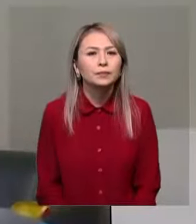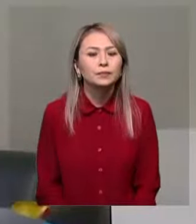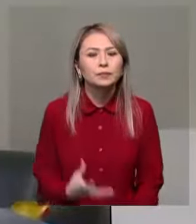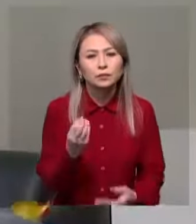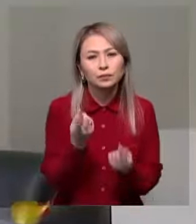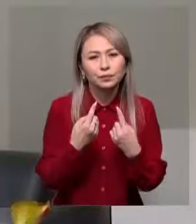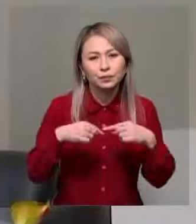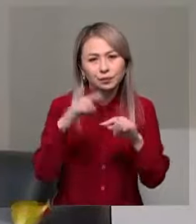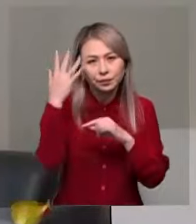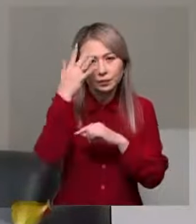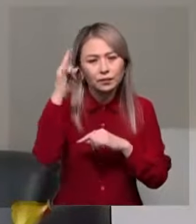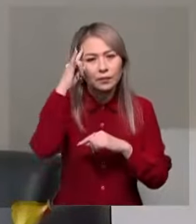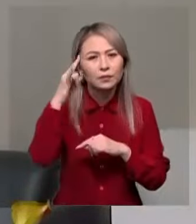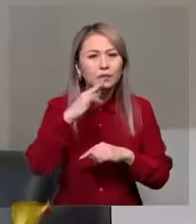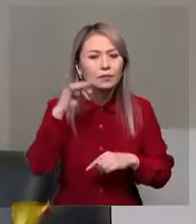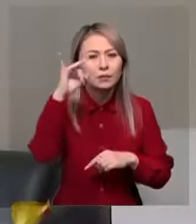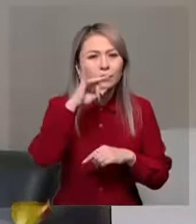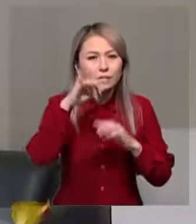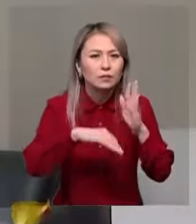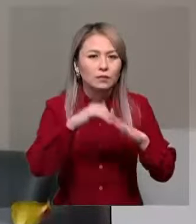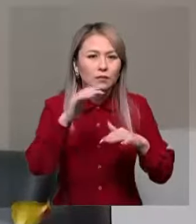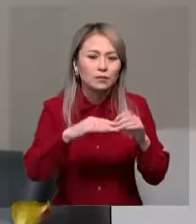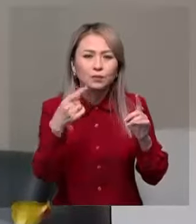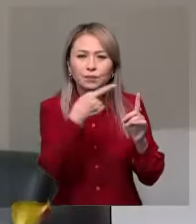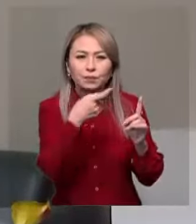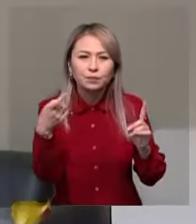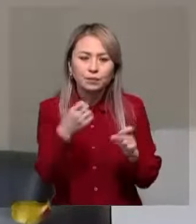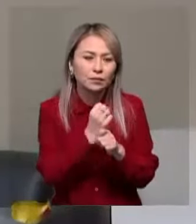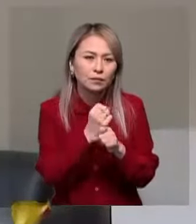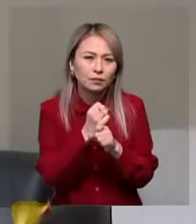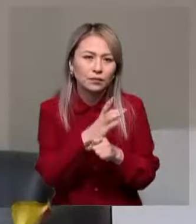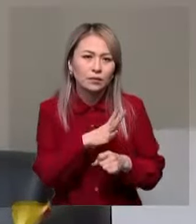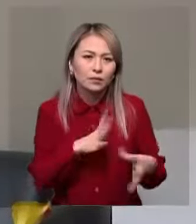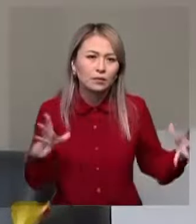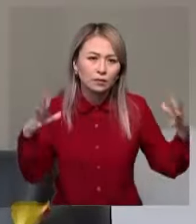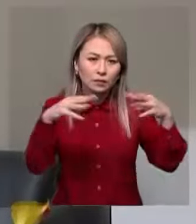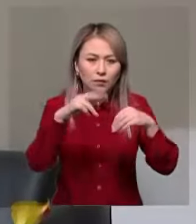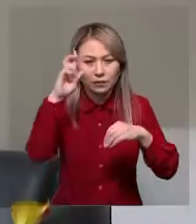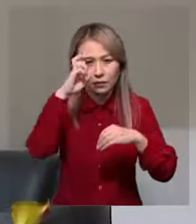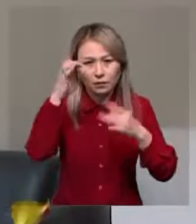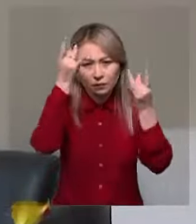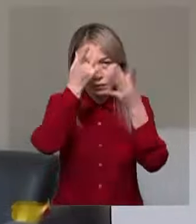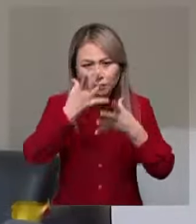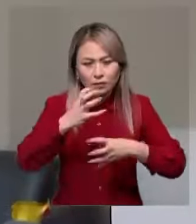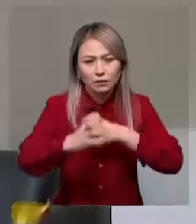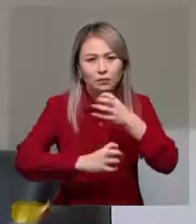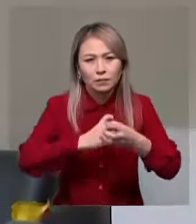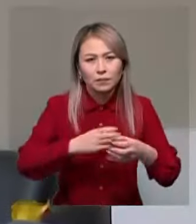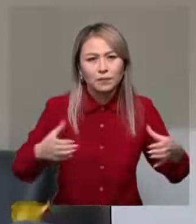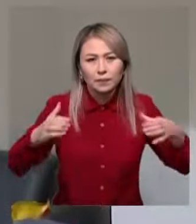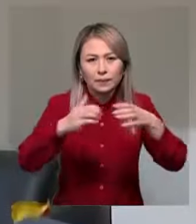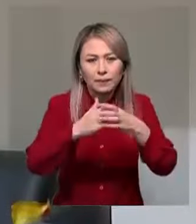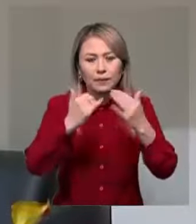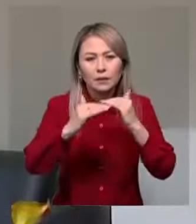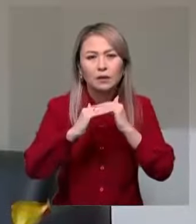Шараның негізгі мақсаты Қазақстанның тарихи қолжазбаларын қалпына келтіру, сондай-ақ қос елдің тарихи мәдени байланыстарын дамыту. Қазақстан үкіметі